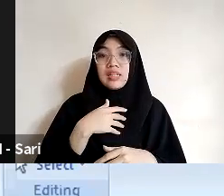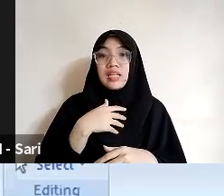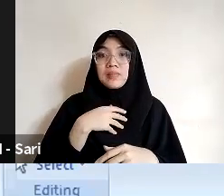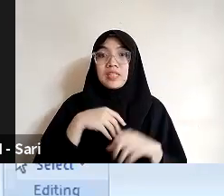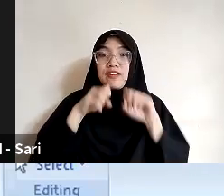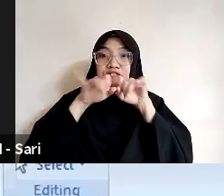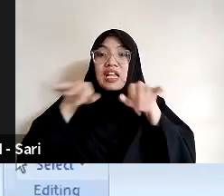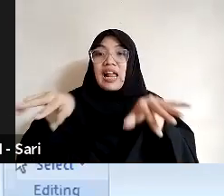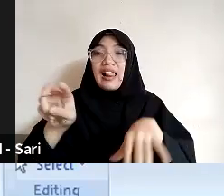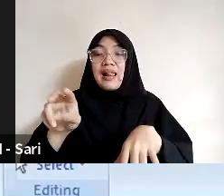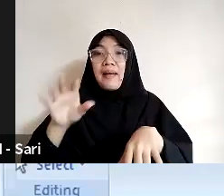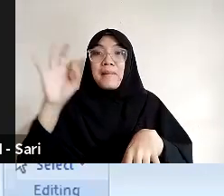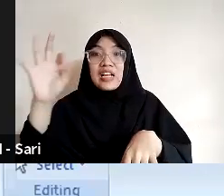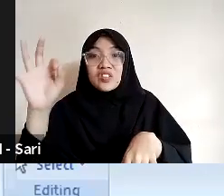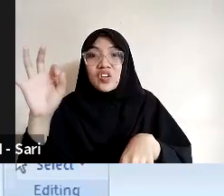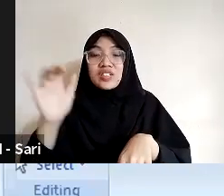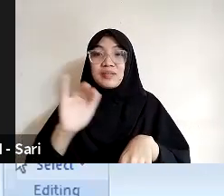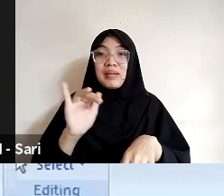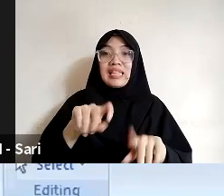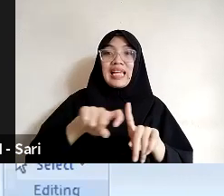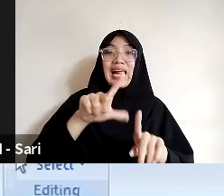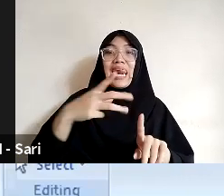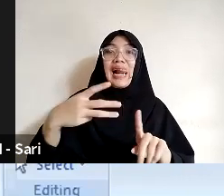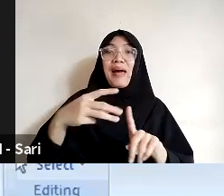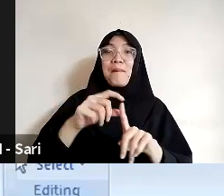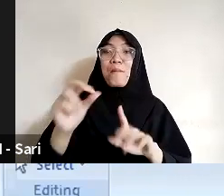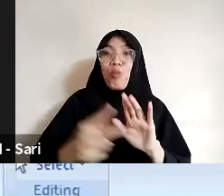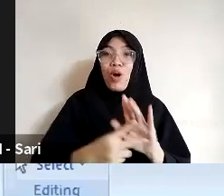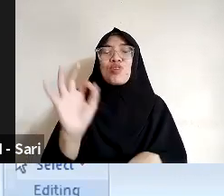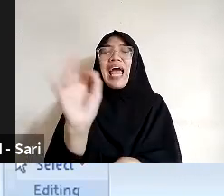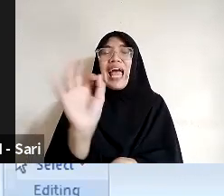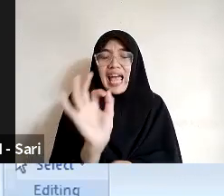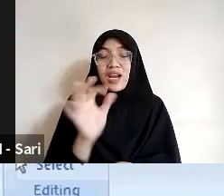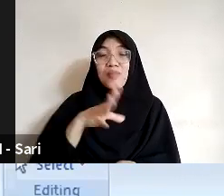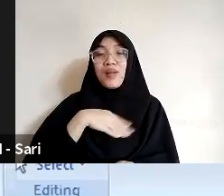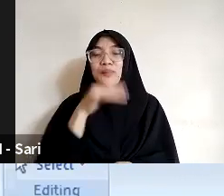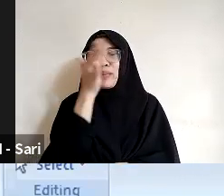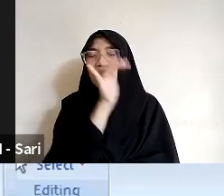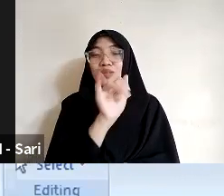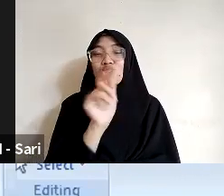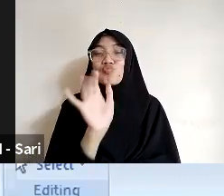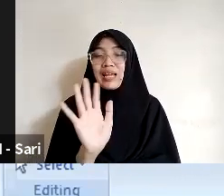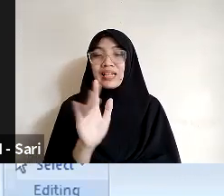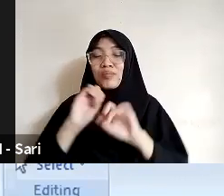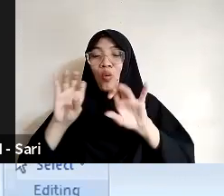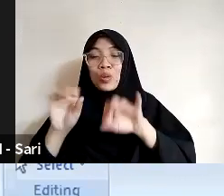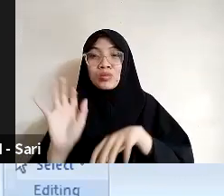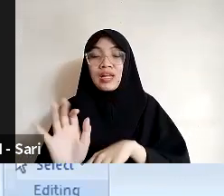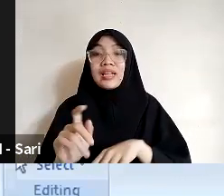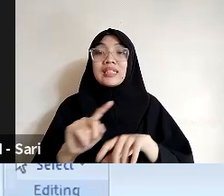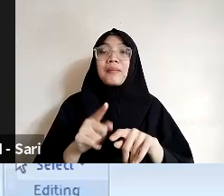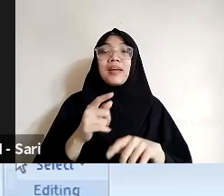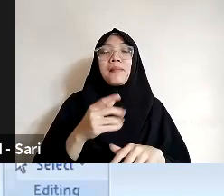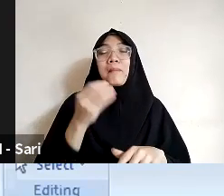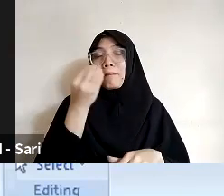bakso sebagaimana ini ya, sebagaimana klepon ya. Ini bakso ini. Jadi tetaplah makan bakso